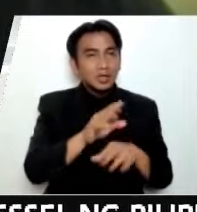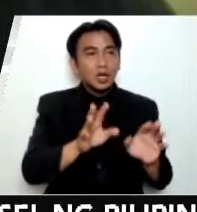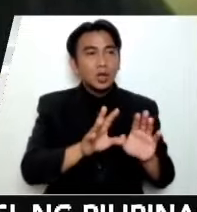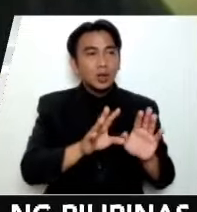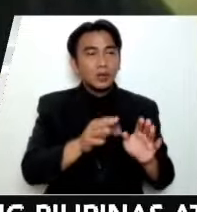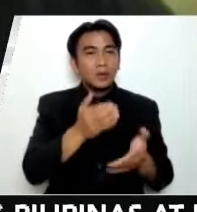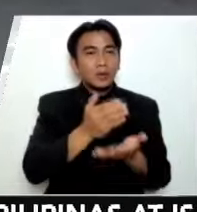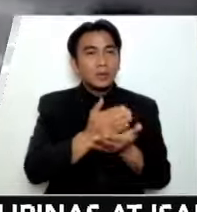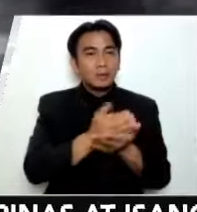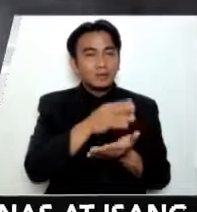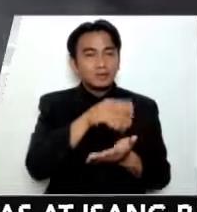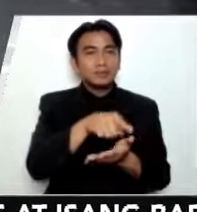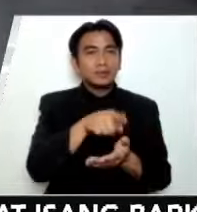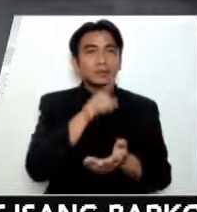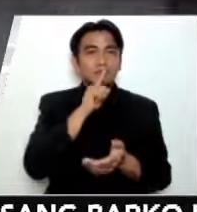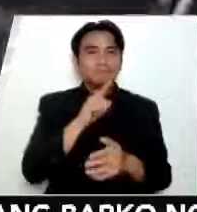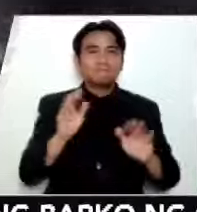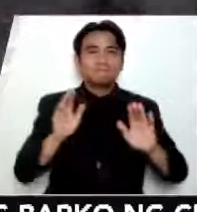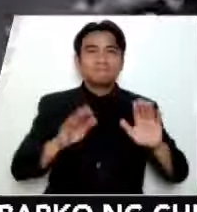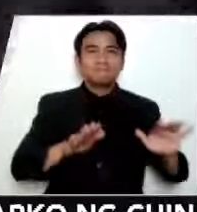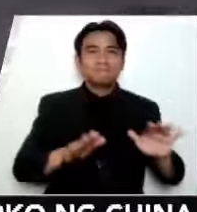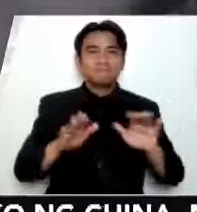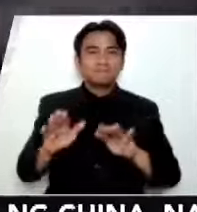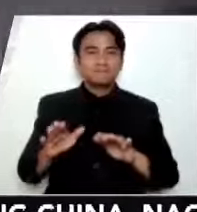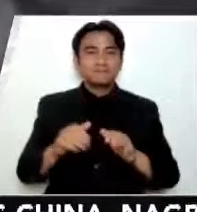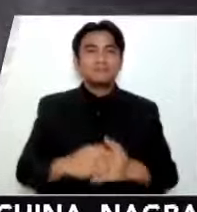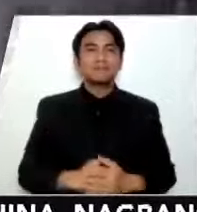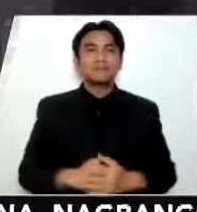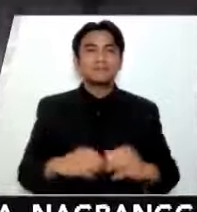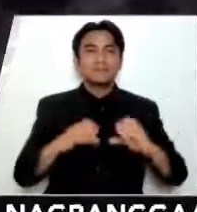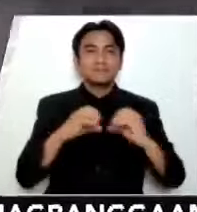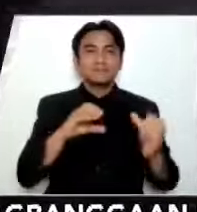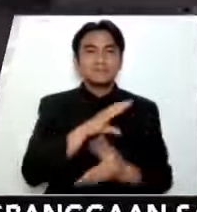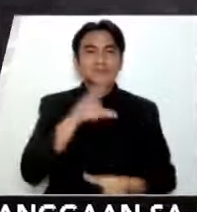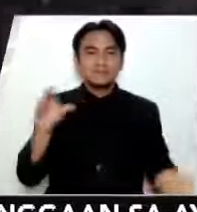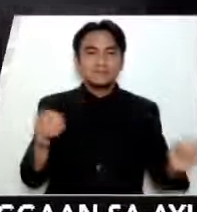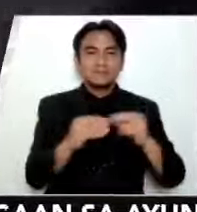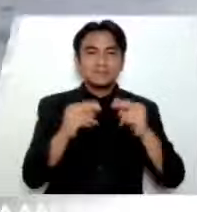nagiging kalma. Jonathan Andal, nagbabalita para sa GMA Integrated News.